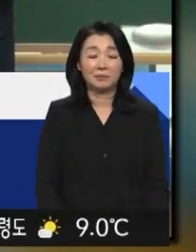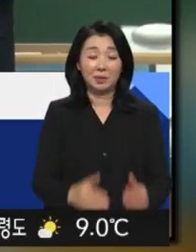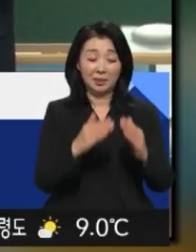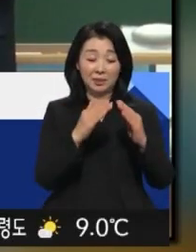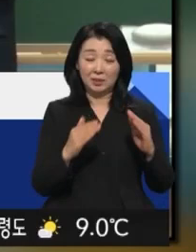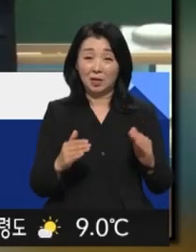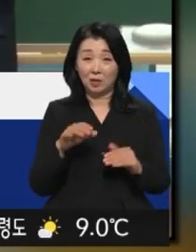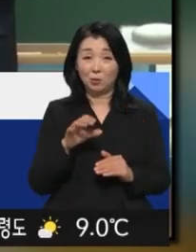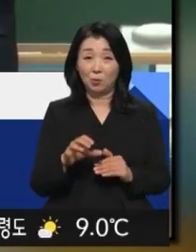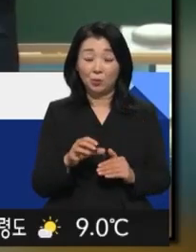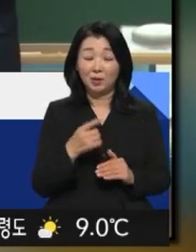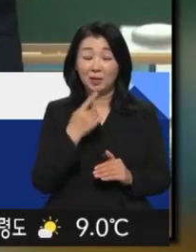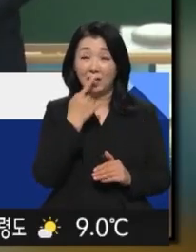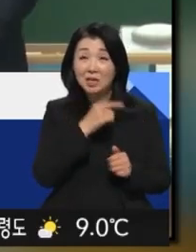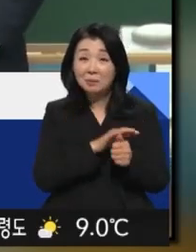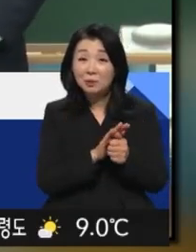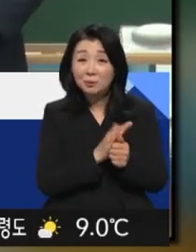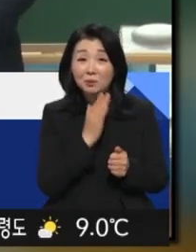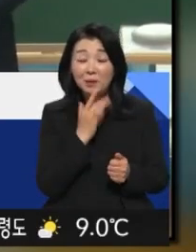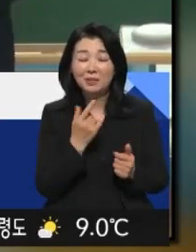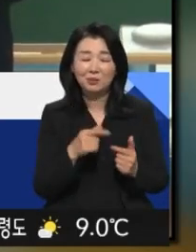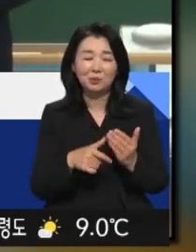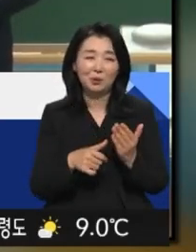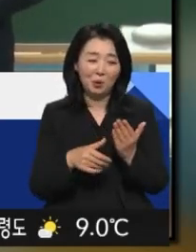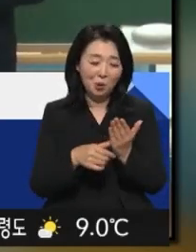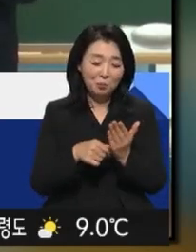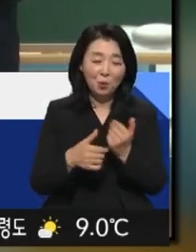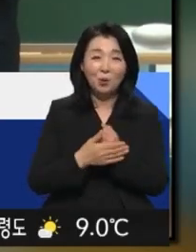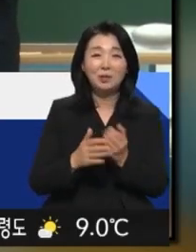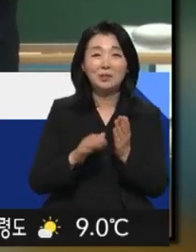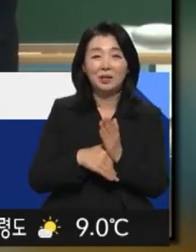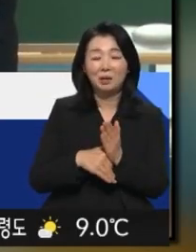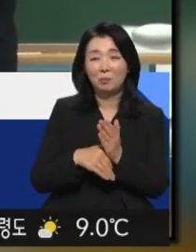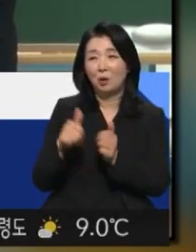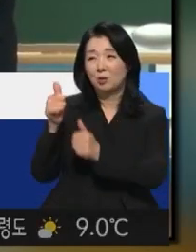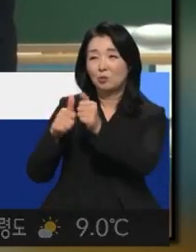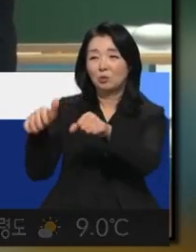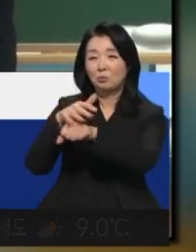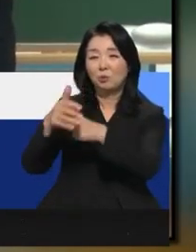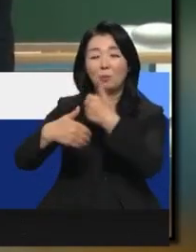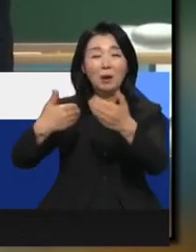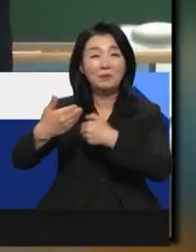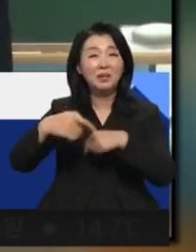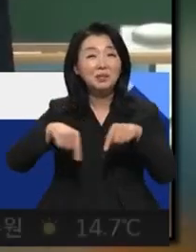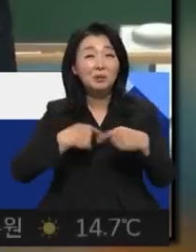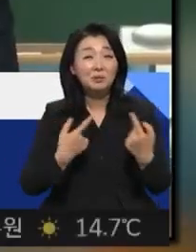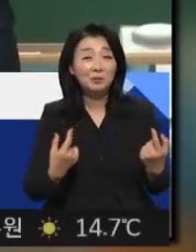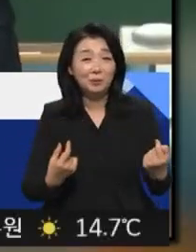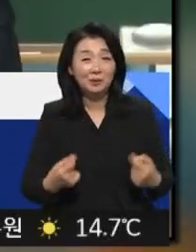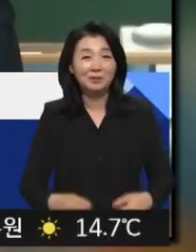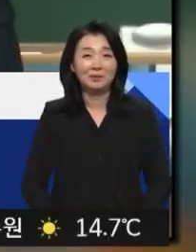대해서 립서비스 한다고 한 거지? 뭐 표 돌려면 뭐 조상묘도 판다는 게 정신들 아닙니까?